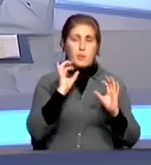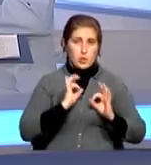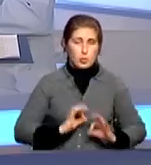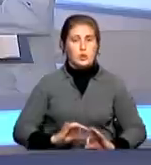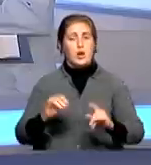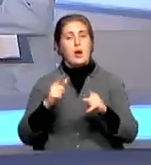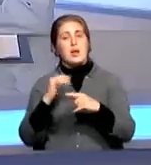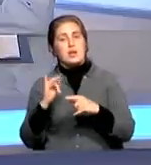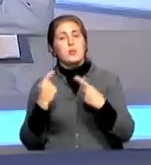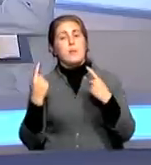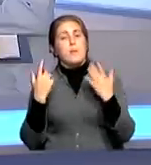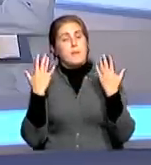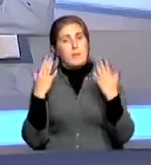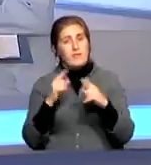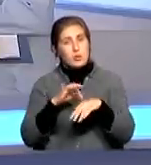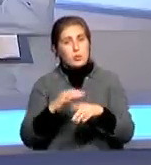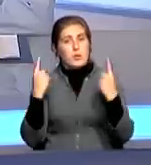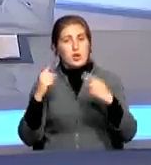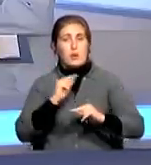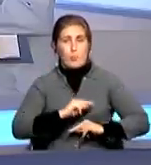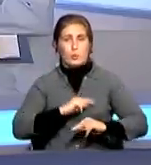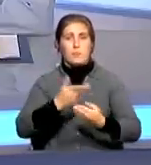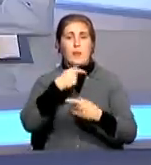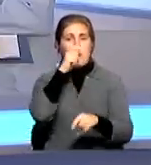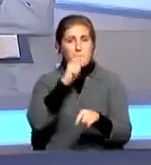достаточно большая работа. Мы проверяем